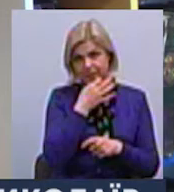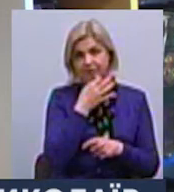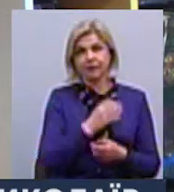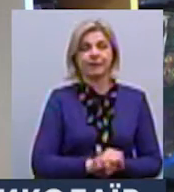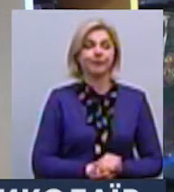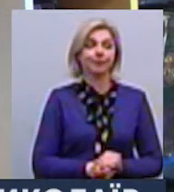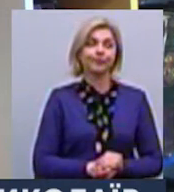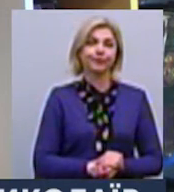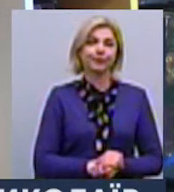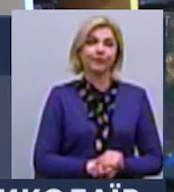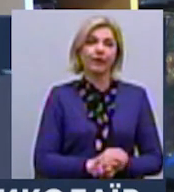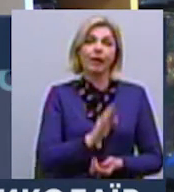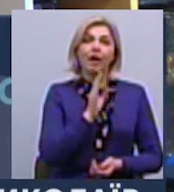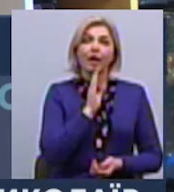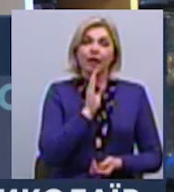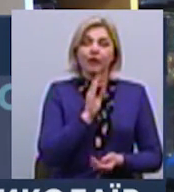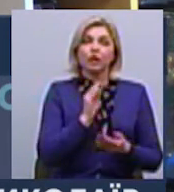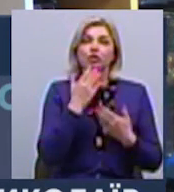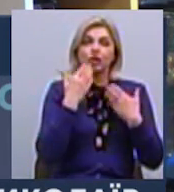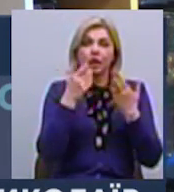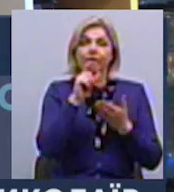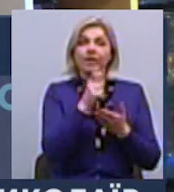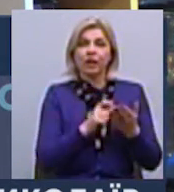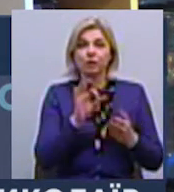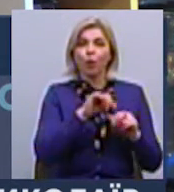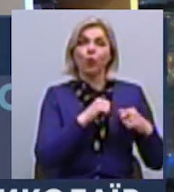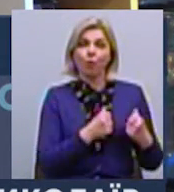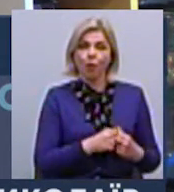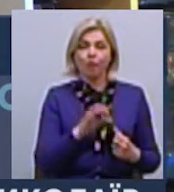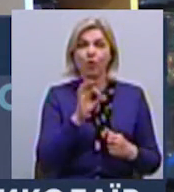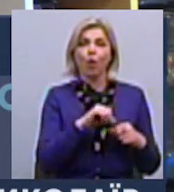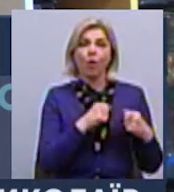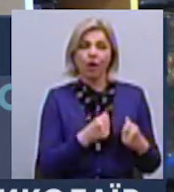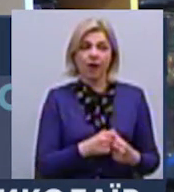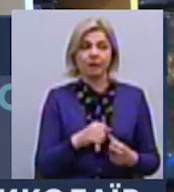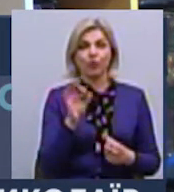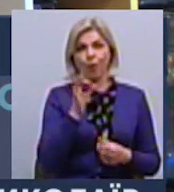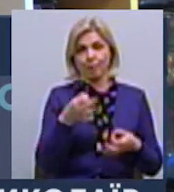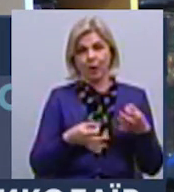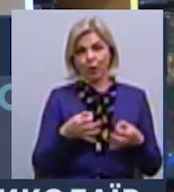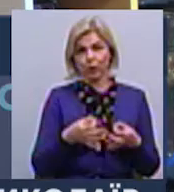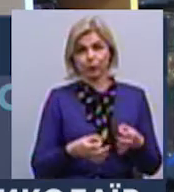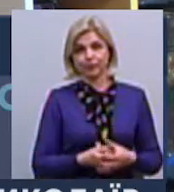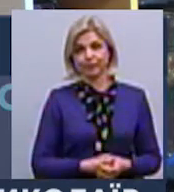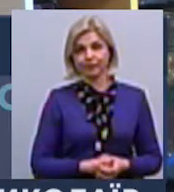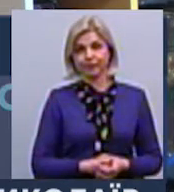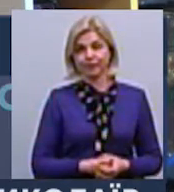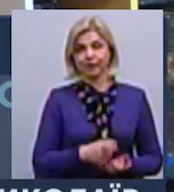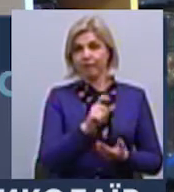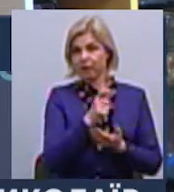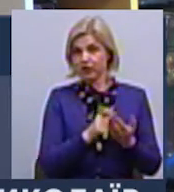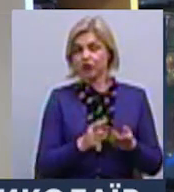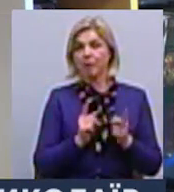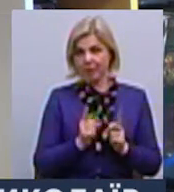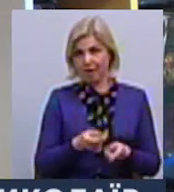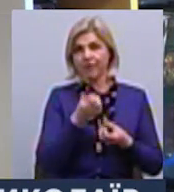Вона читала вірш про... любов, про кохання, про природу. Вірші